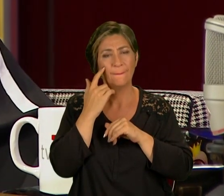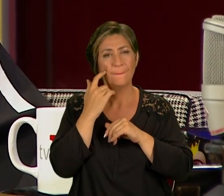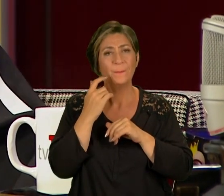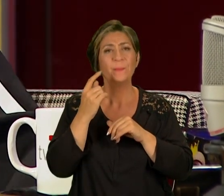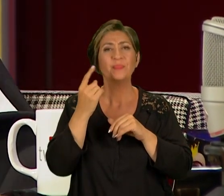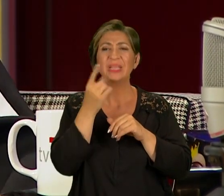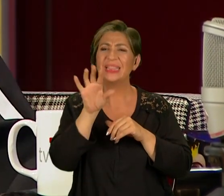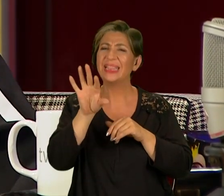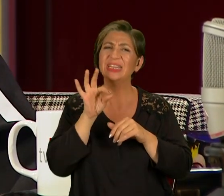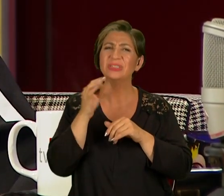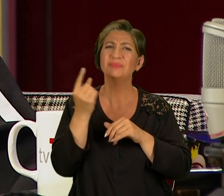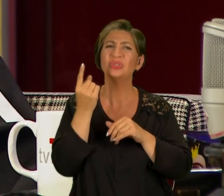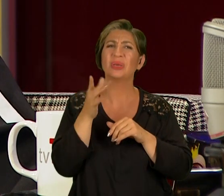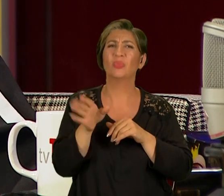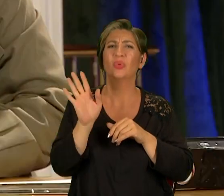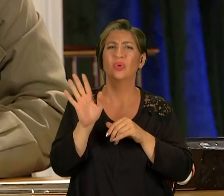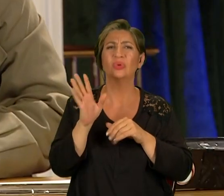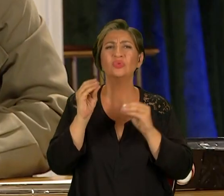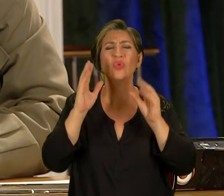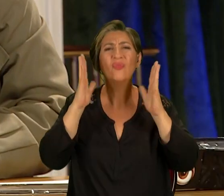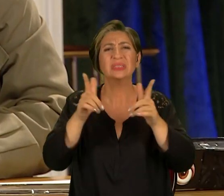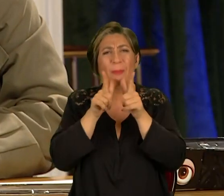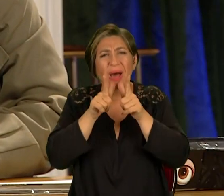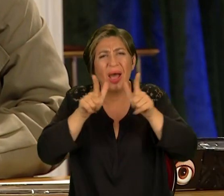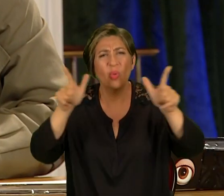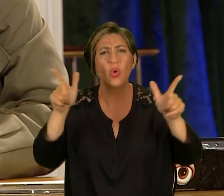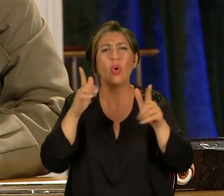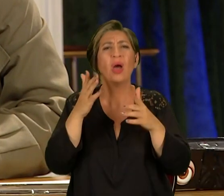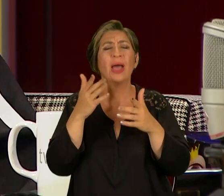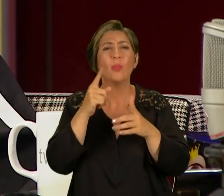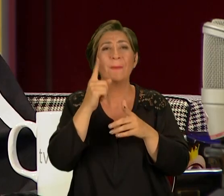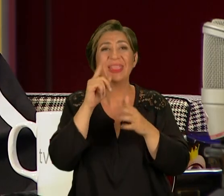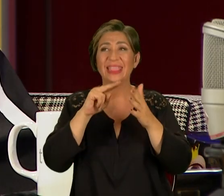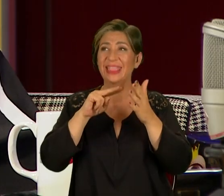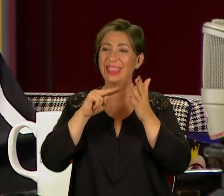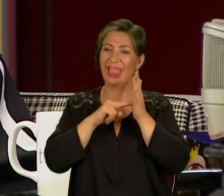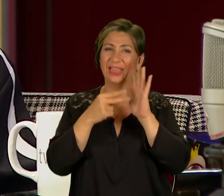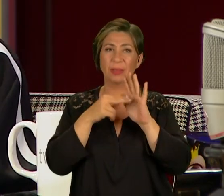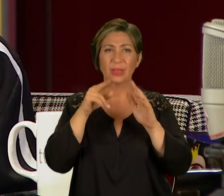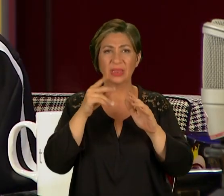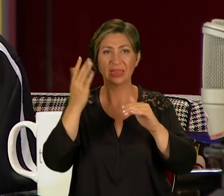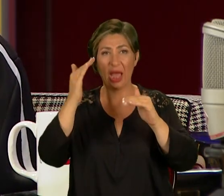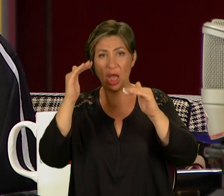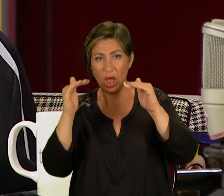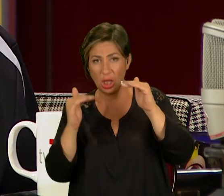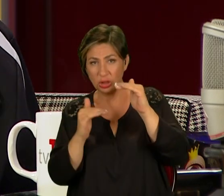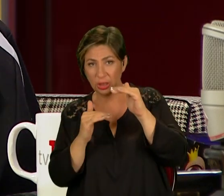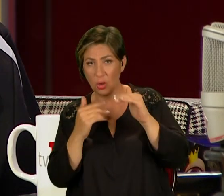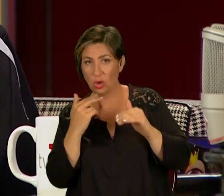bir tercih gibi bir şey ya. Çok fazla bağırılıyor. Bu aslında bir teknik aslında. Daha aşağıdan